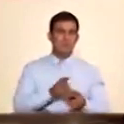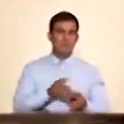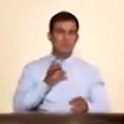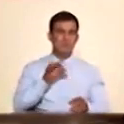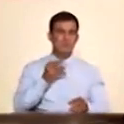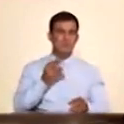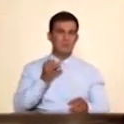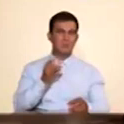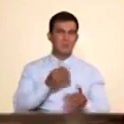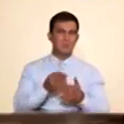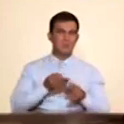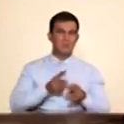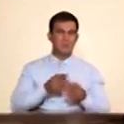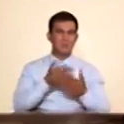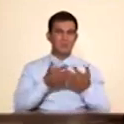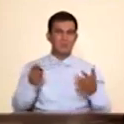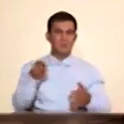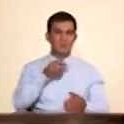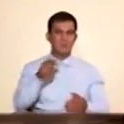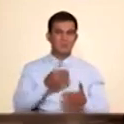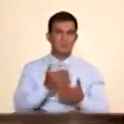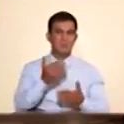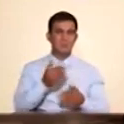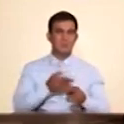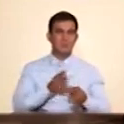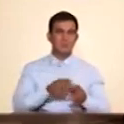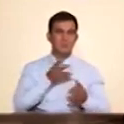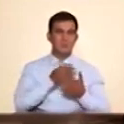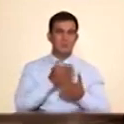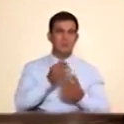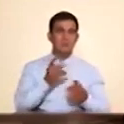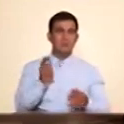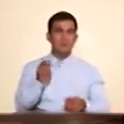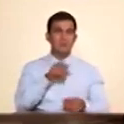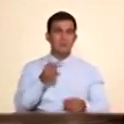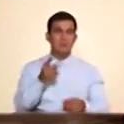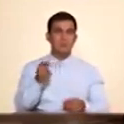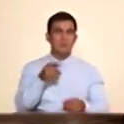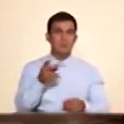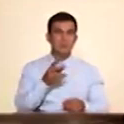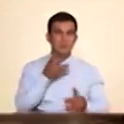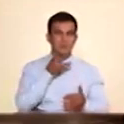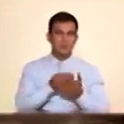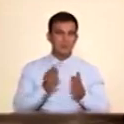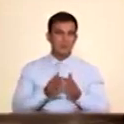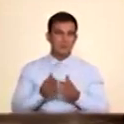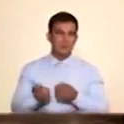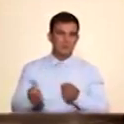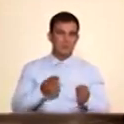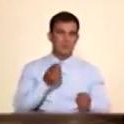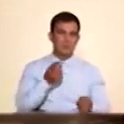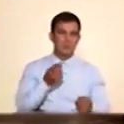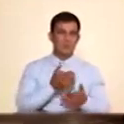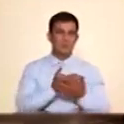ritsirlarning barcha jang qurollari o'zlarining shaxsiy mulklari hisoblangan. Nima uchun unda davlatga xizmat